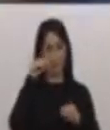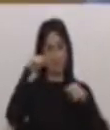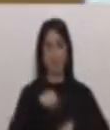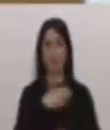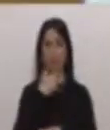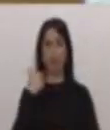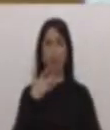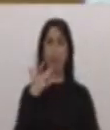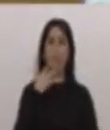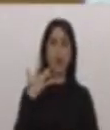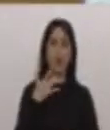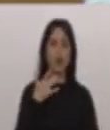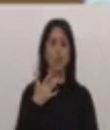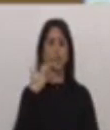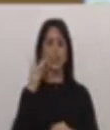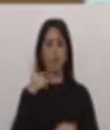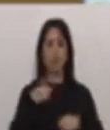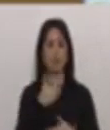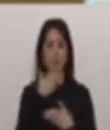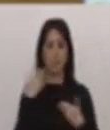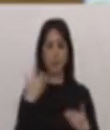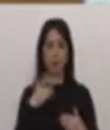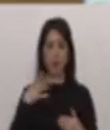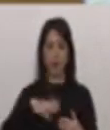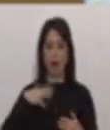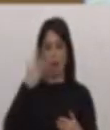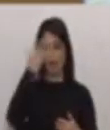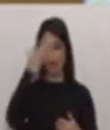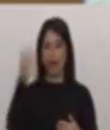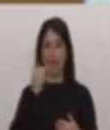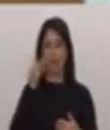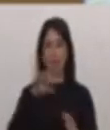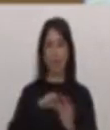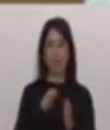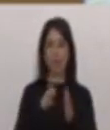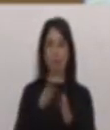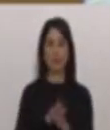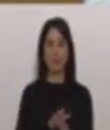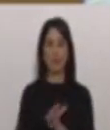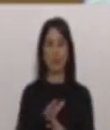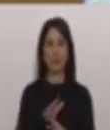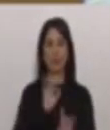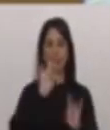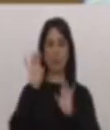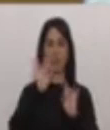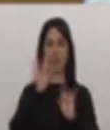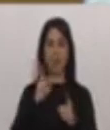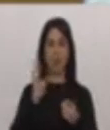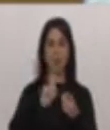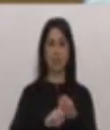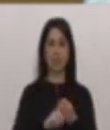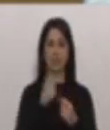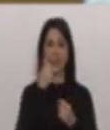არც პოლიტიკური და არც სამართლებრივი, რომ ქართველი ერის ისტორიული არჩევანის აღსრულება პიარულად დაუკავშიროს